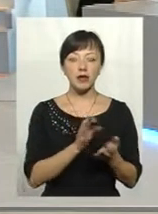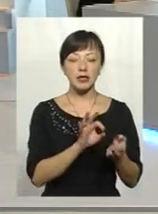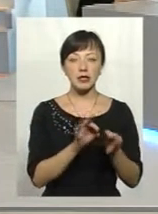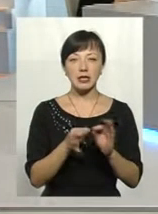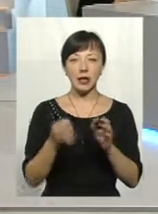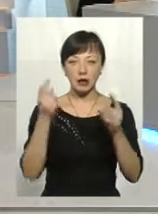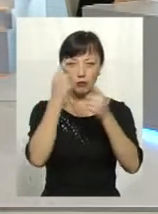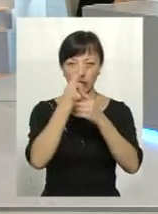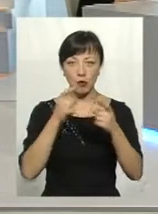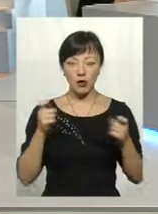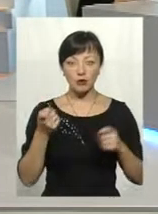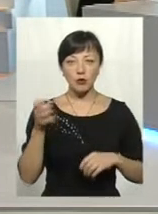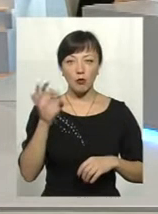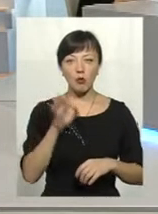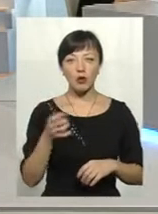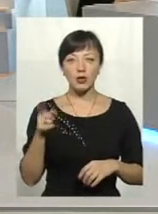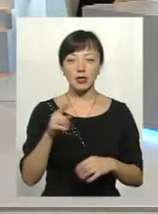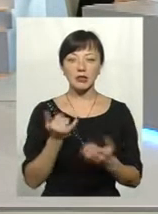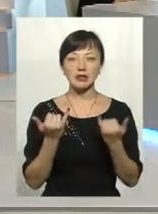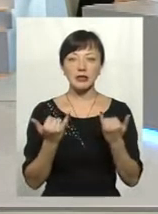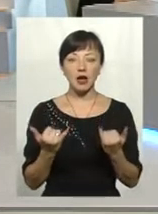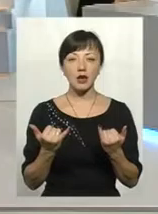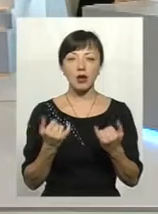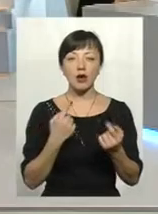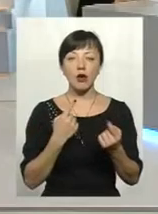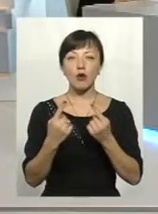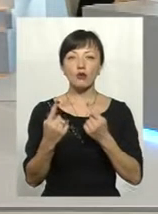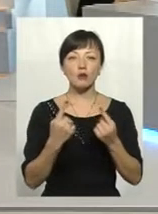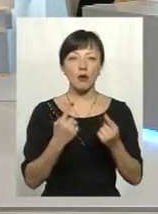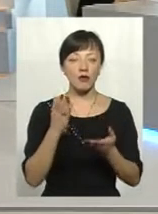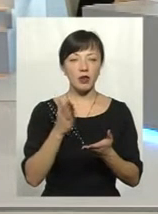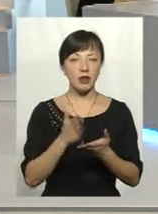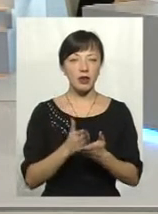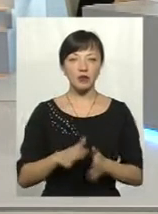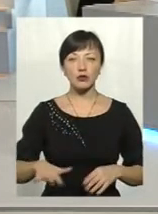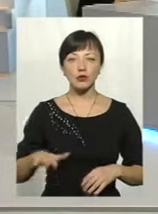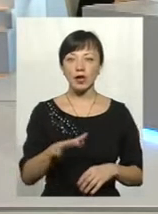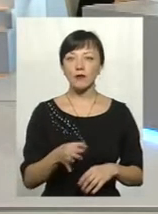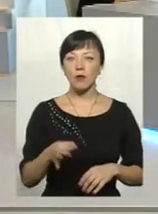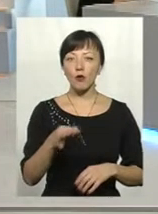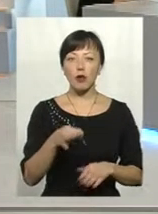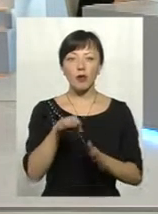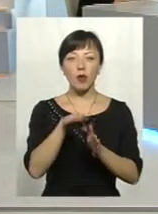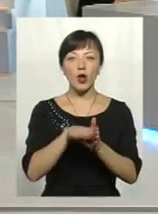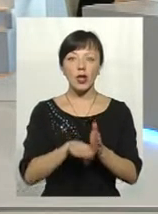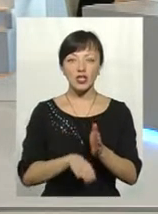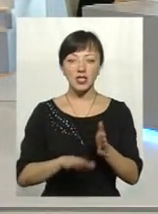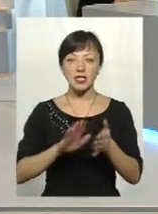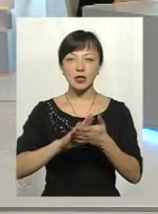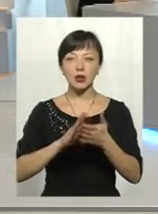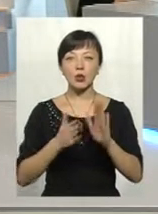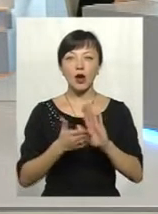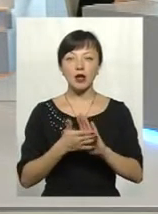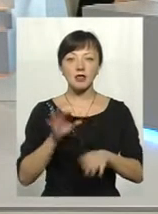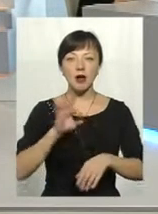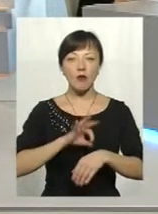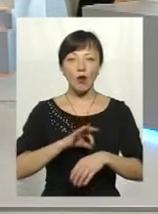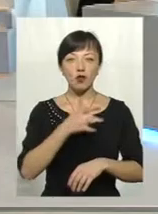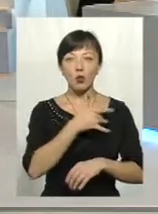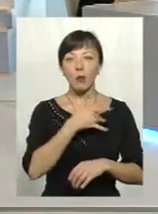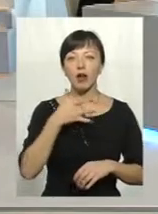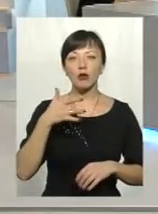інформацію про неї. І те, що зараз ведуться розмови, що на теренах нашої області погіршилась епідемічна ситуація з туберкульозу,